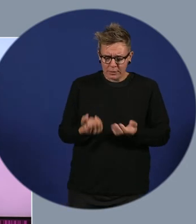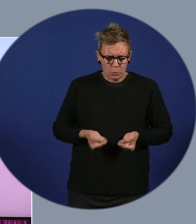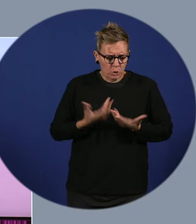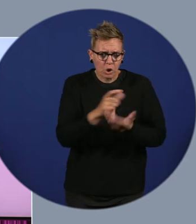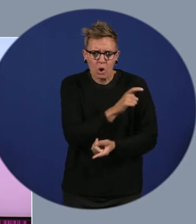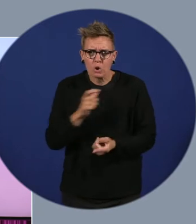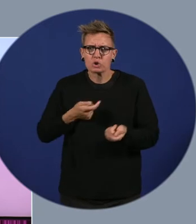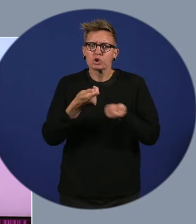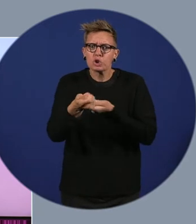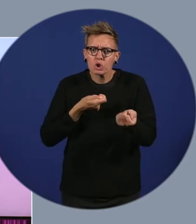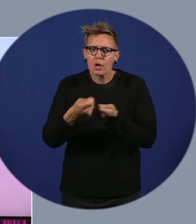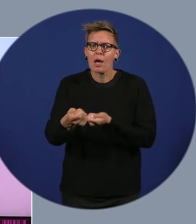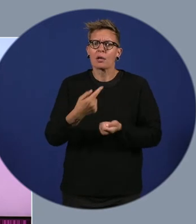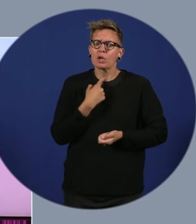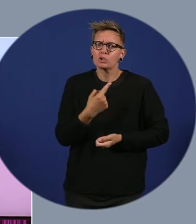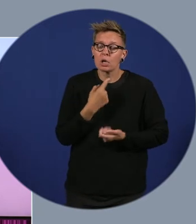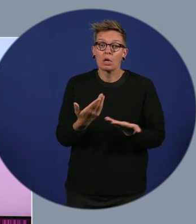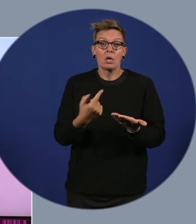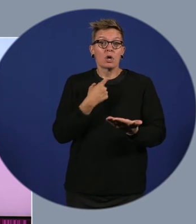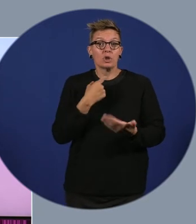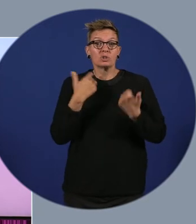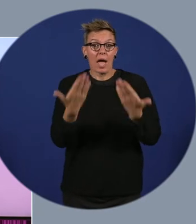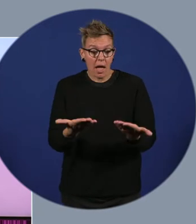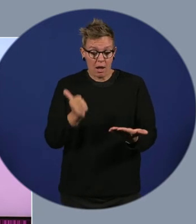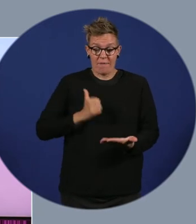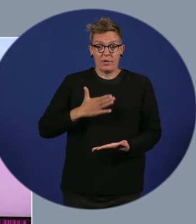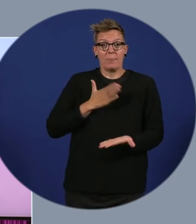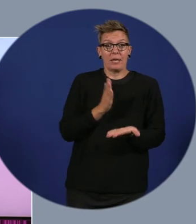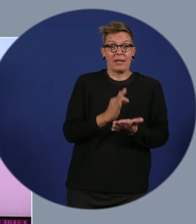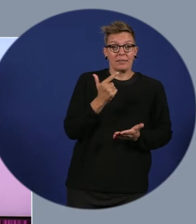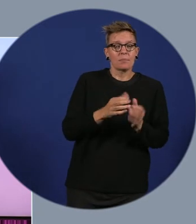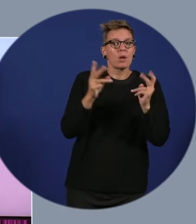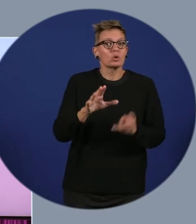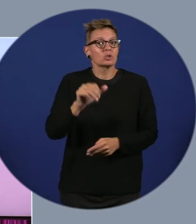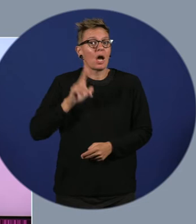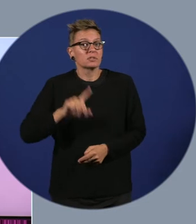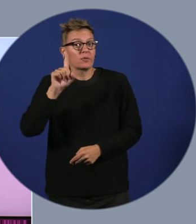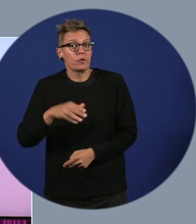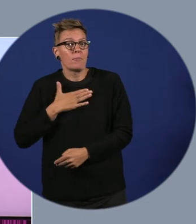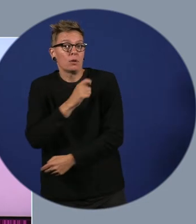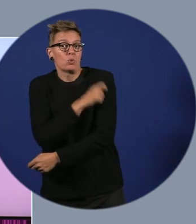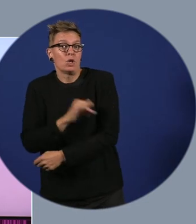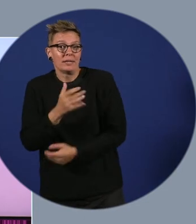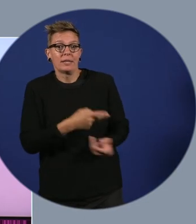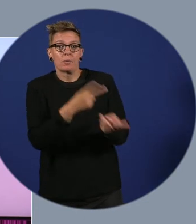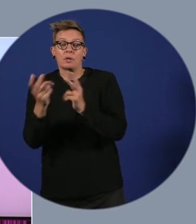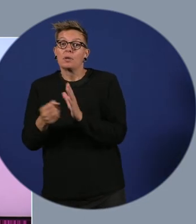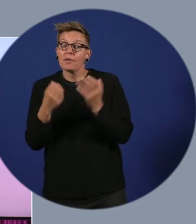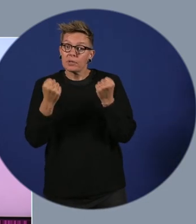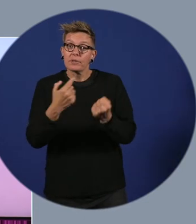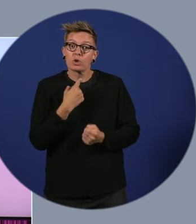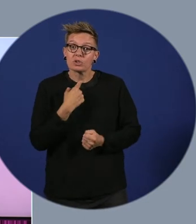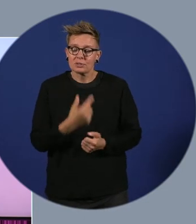trycka. Så att rösta, det är både att utöva sina rättigheter och att ta ansvar för sina skyldigheter i en demokrati. Därför är det viktigt att